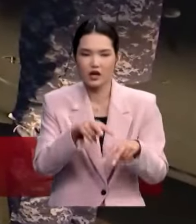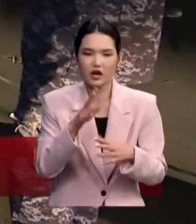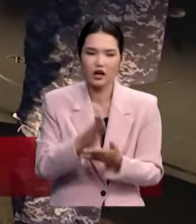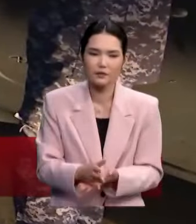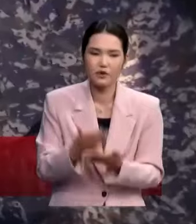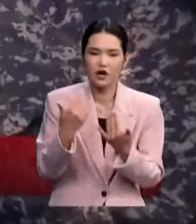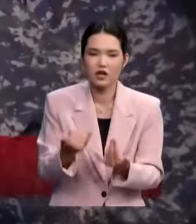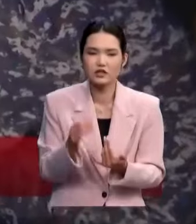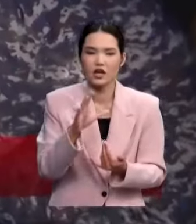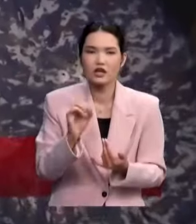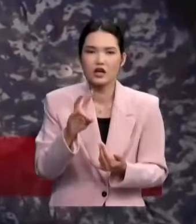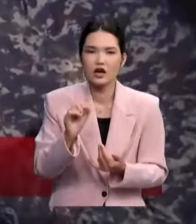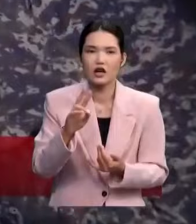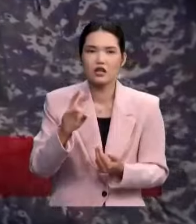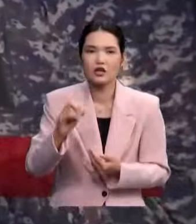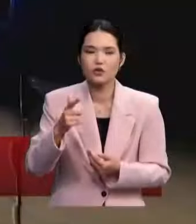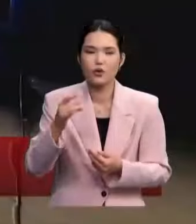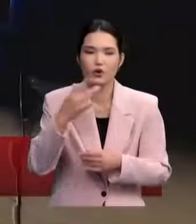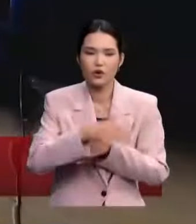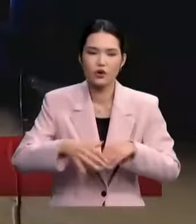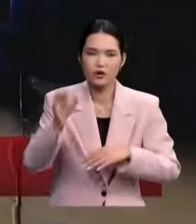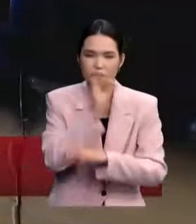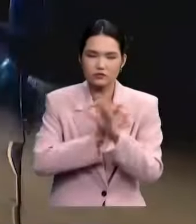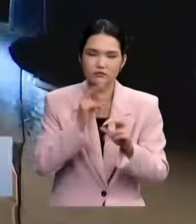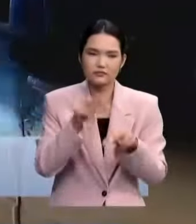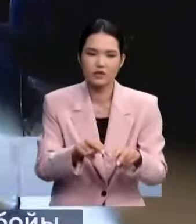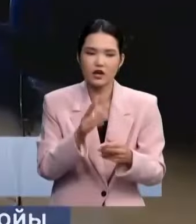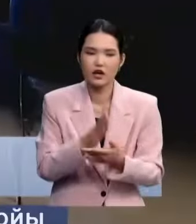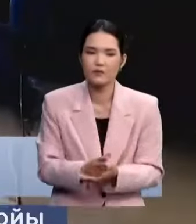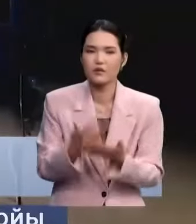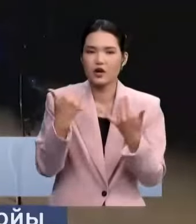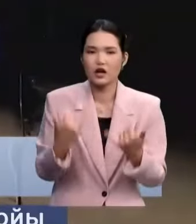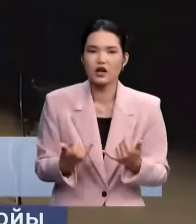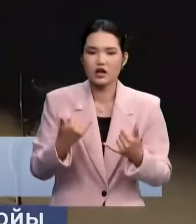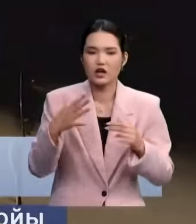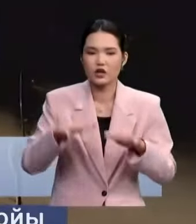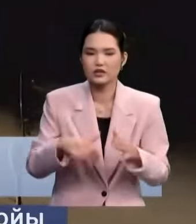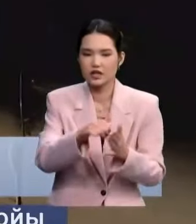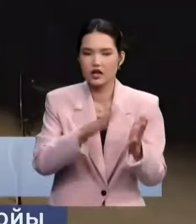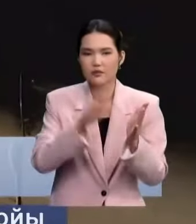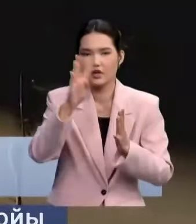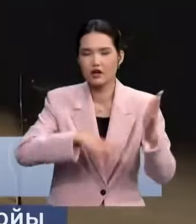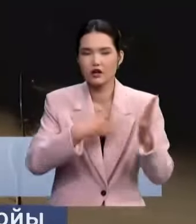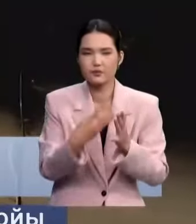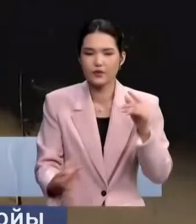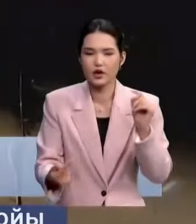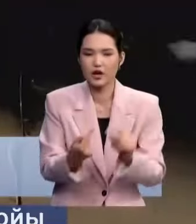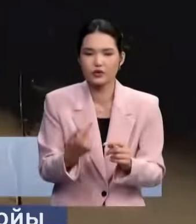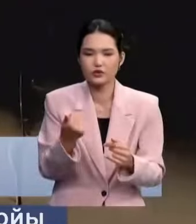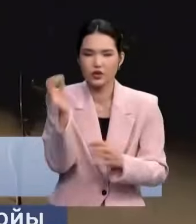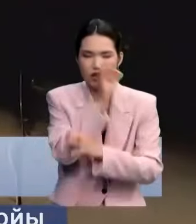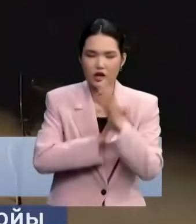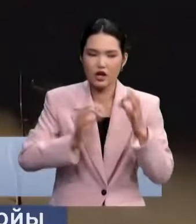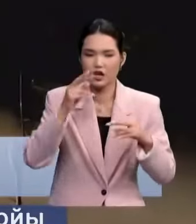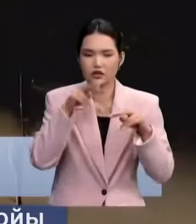мініп 24 сағат бойы үздіксіз бақылау жүргізеді. Согласно утвержденной расстановке проводится патрулирование круглосуточно, в